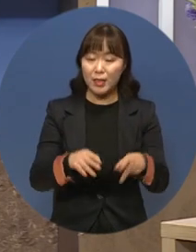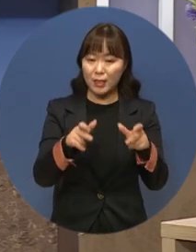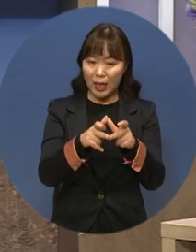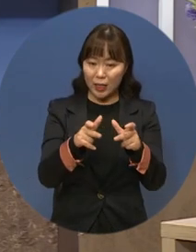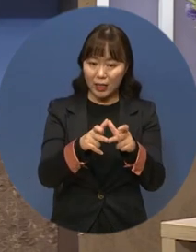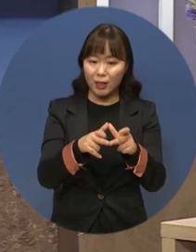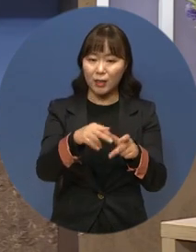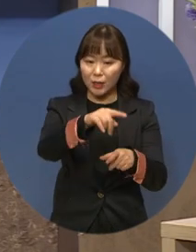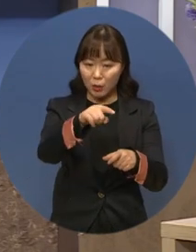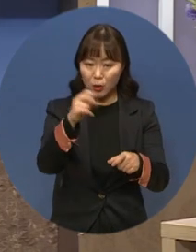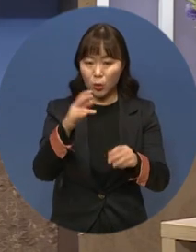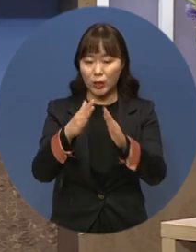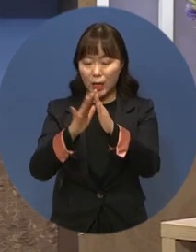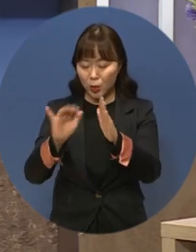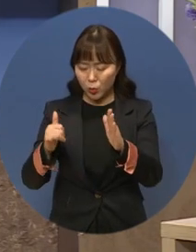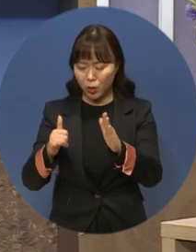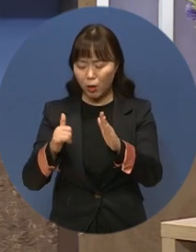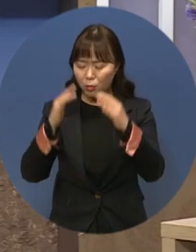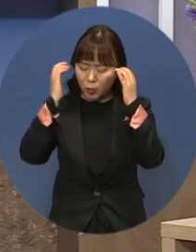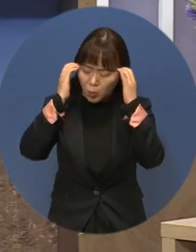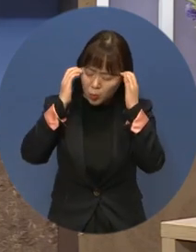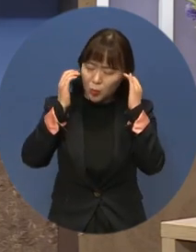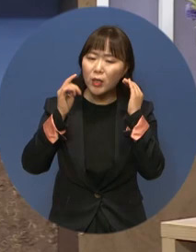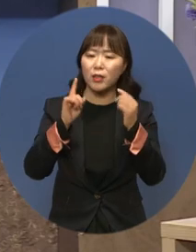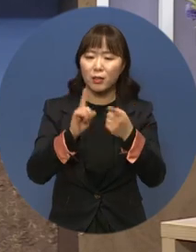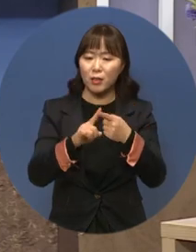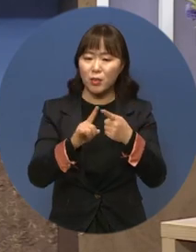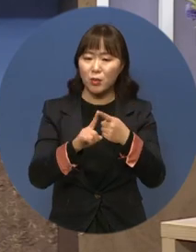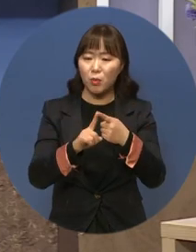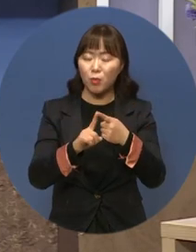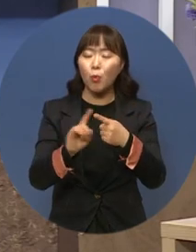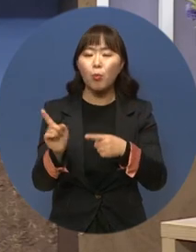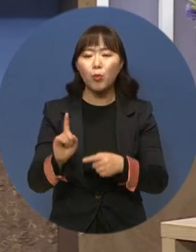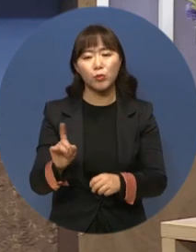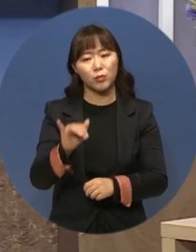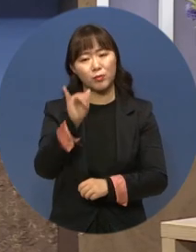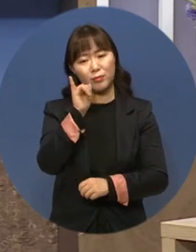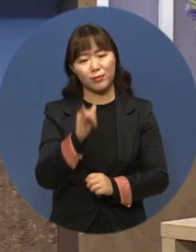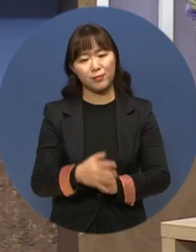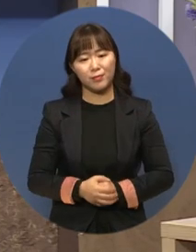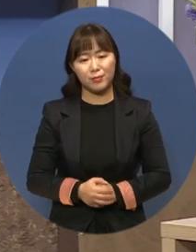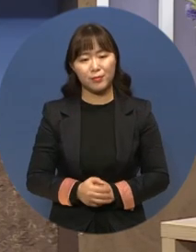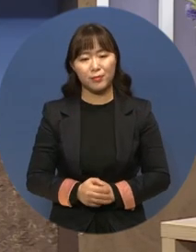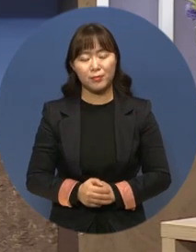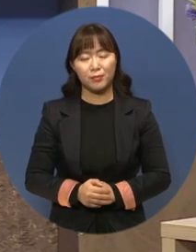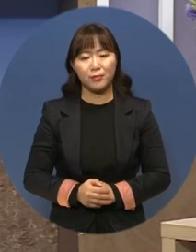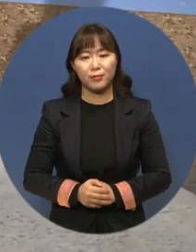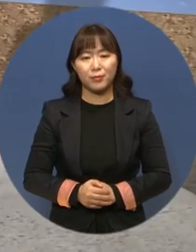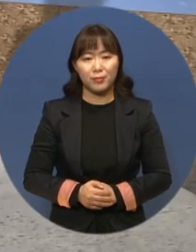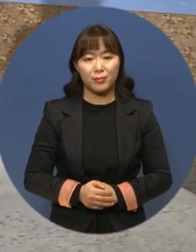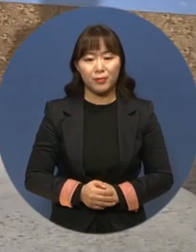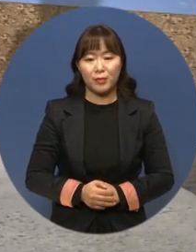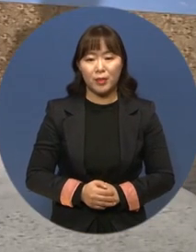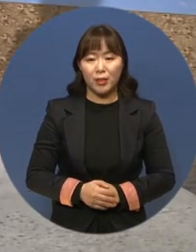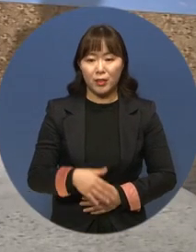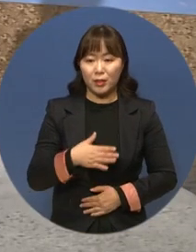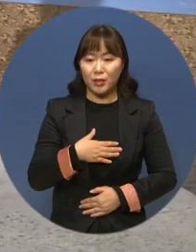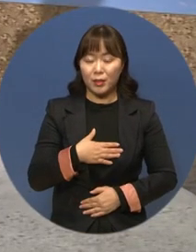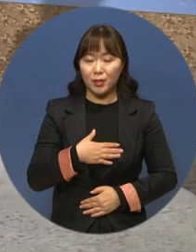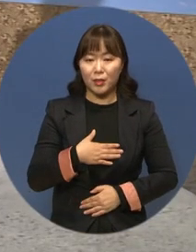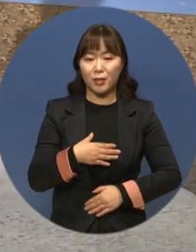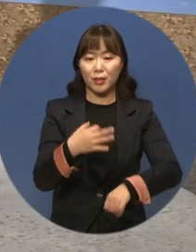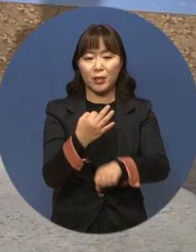장애인 당사자와 또 그 가족분들의 고충에는 좀 어떤 것들이 있나요? 제가